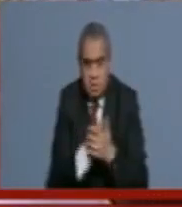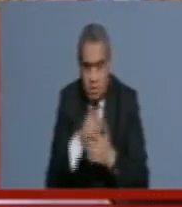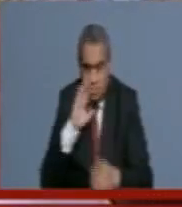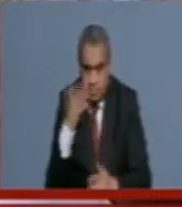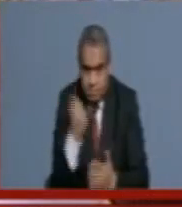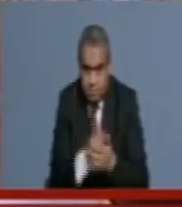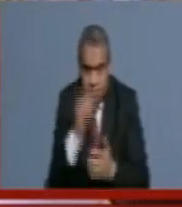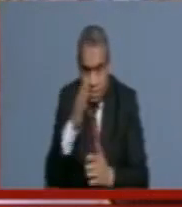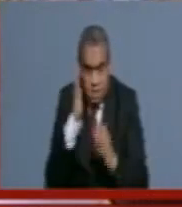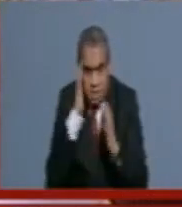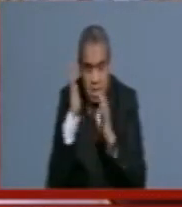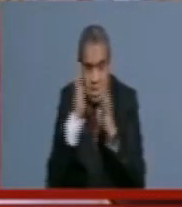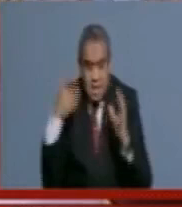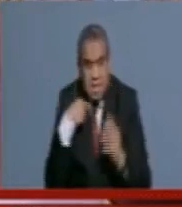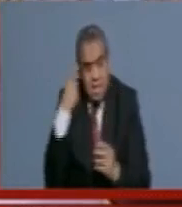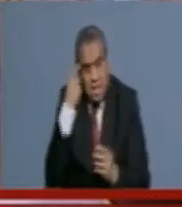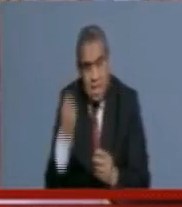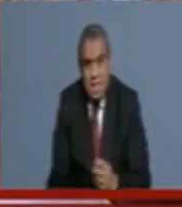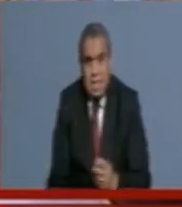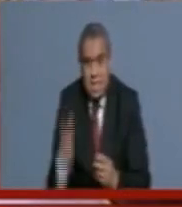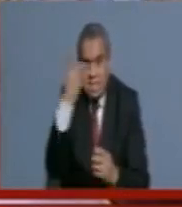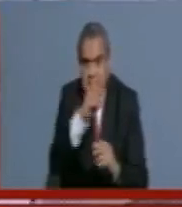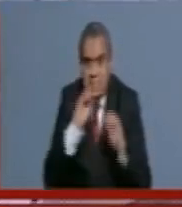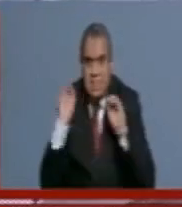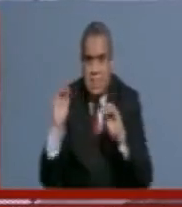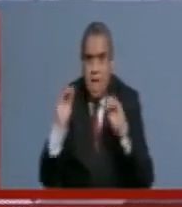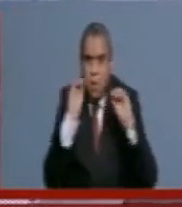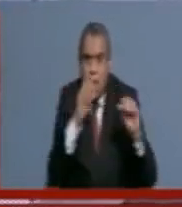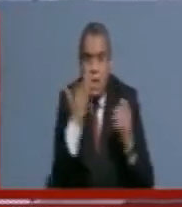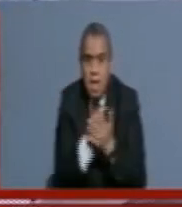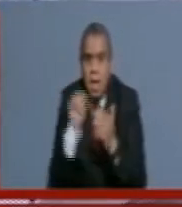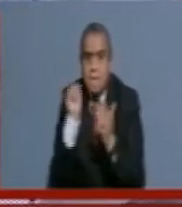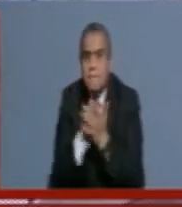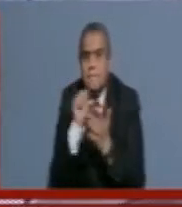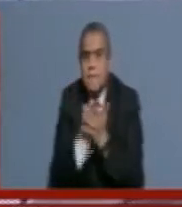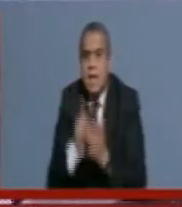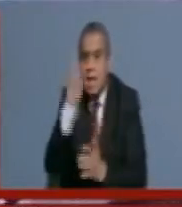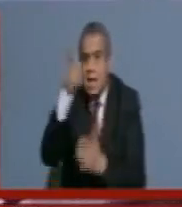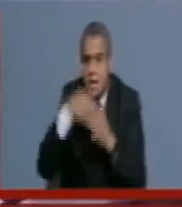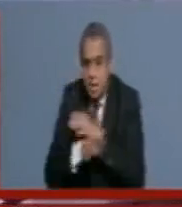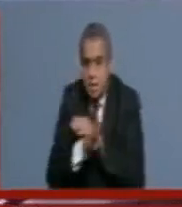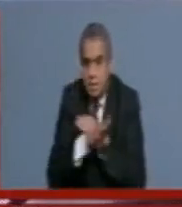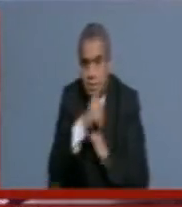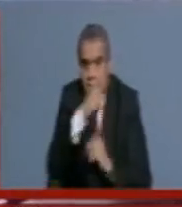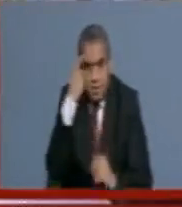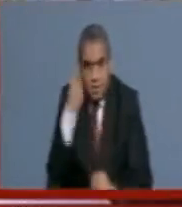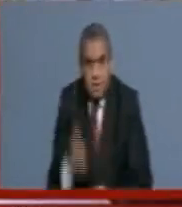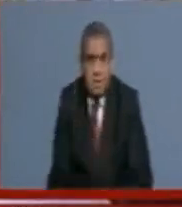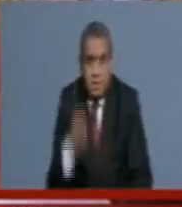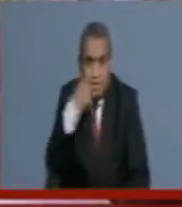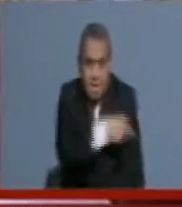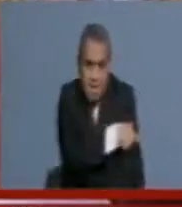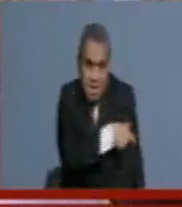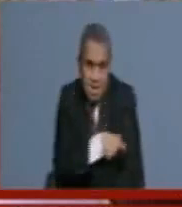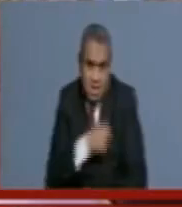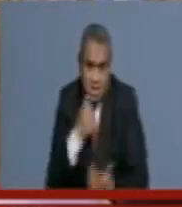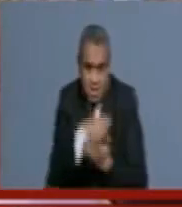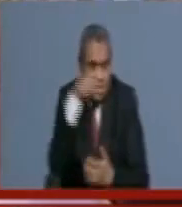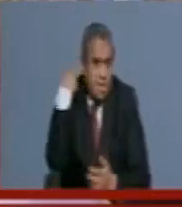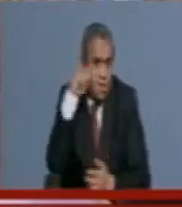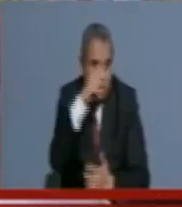التوعية دي منين؟ لازم اوصل للبيت. فلما لقينا فكرة الرائدات الرفيات دي موجودة في وزارة التضامن